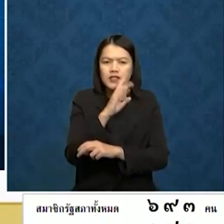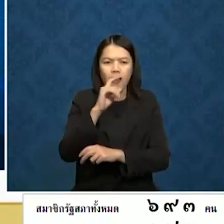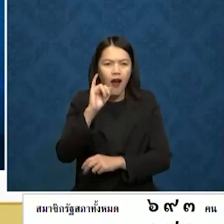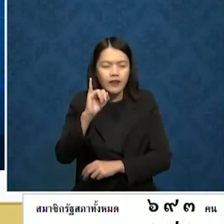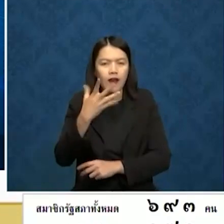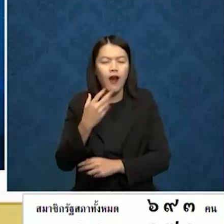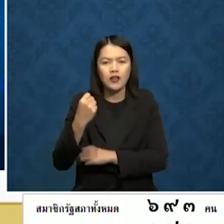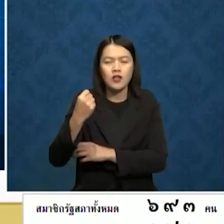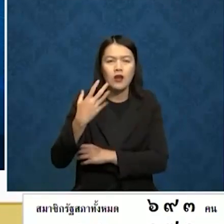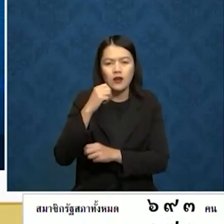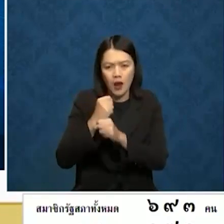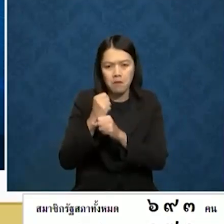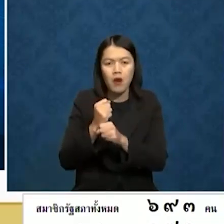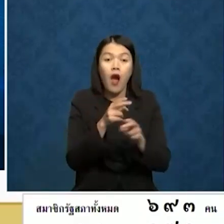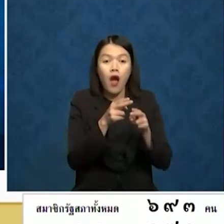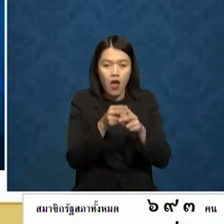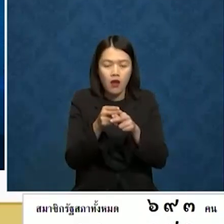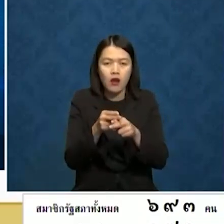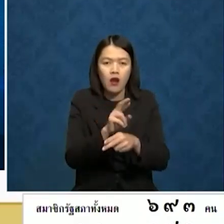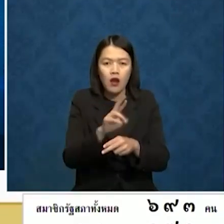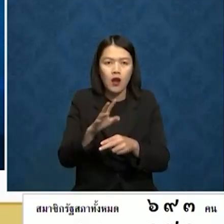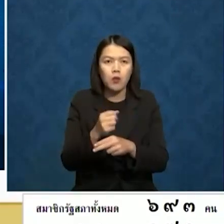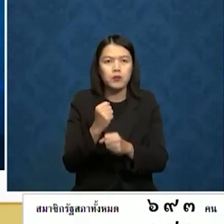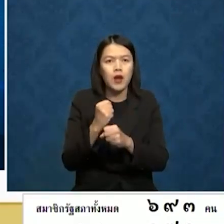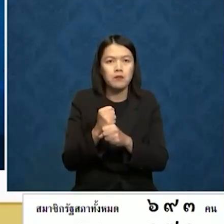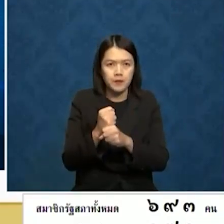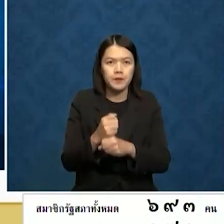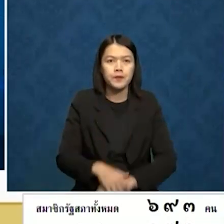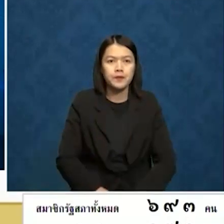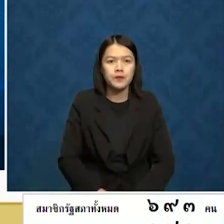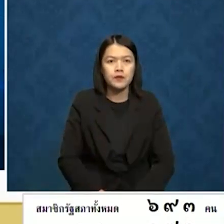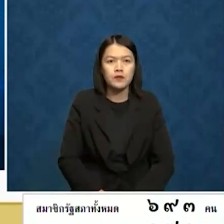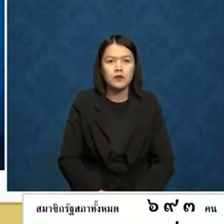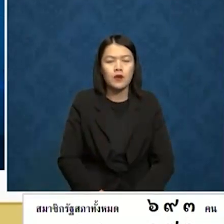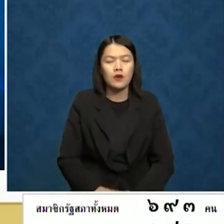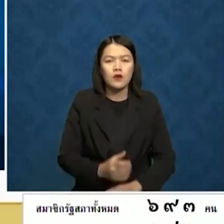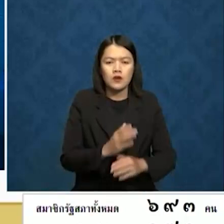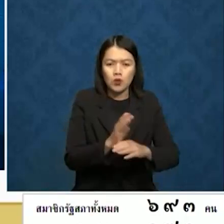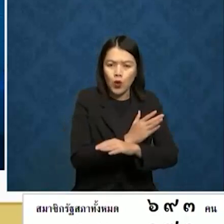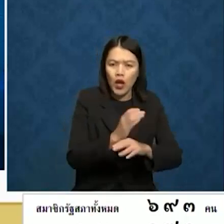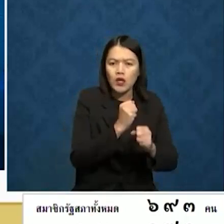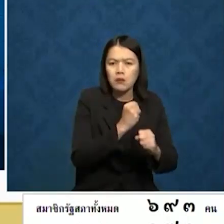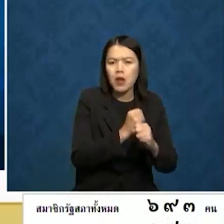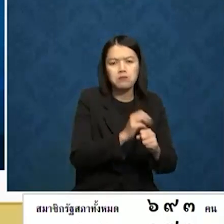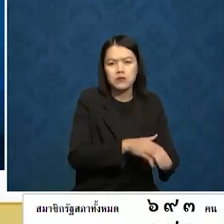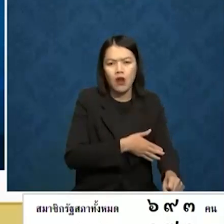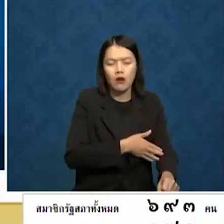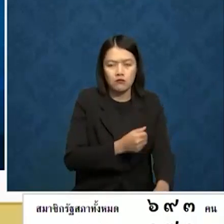มัตินะครับมีการพยายามทำนะครับในระบบ command control ก็ตามแต่ในระบบธุรการนั้นยังล่าช้าอยู่